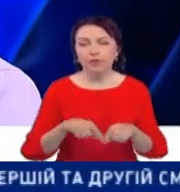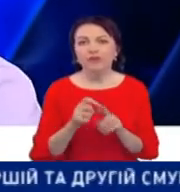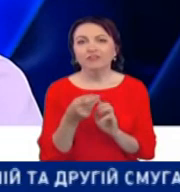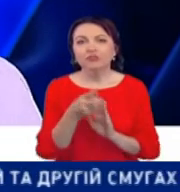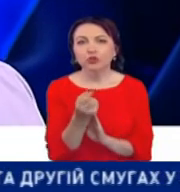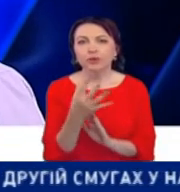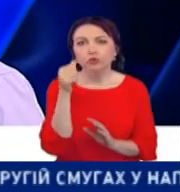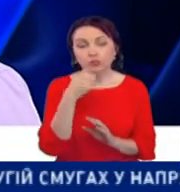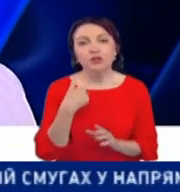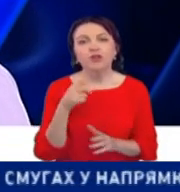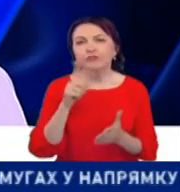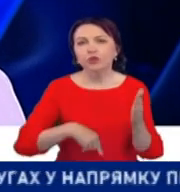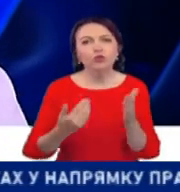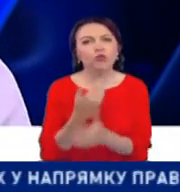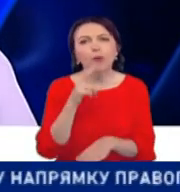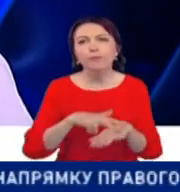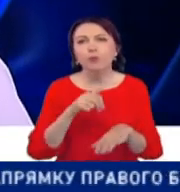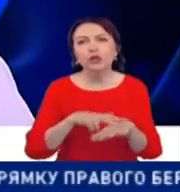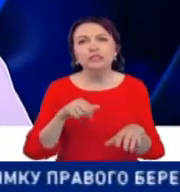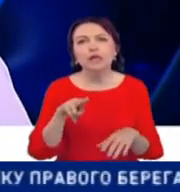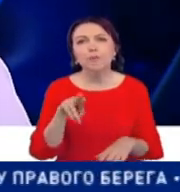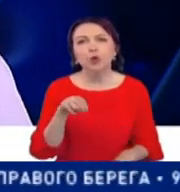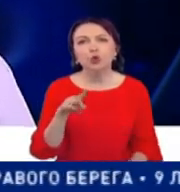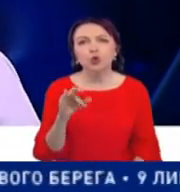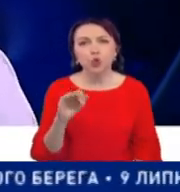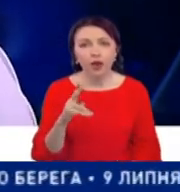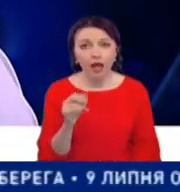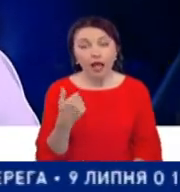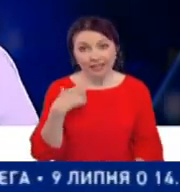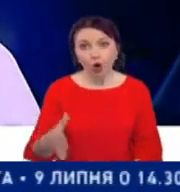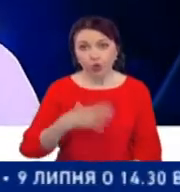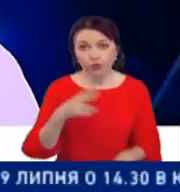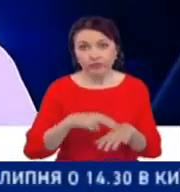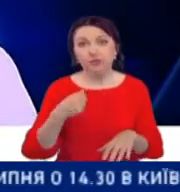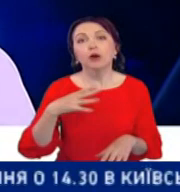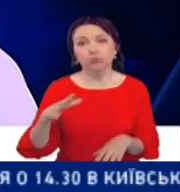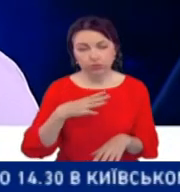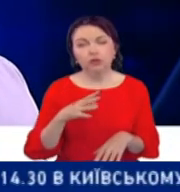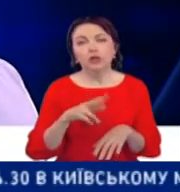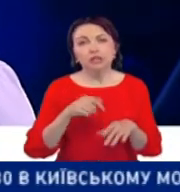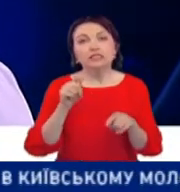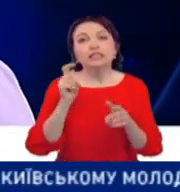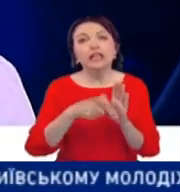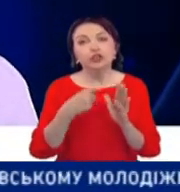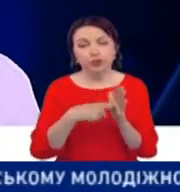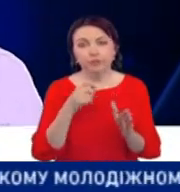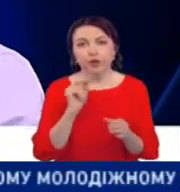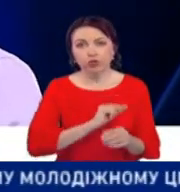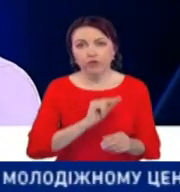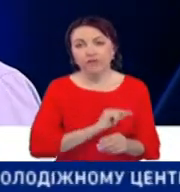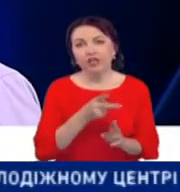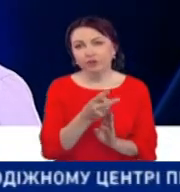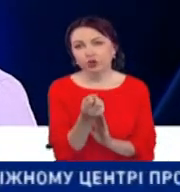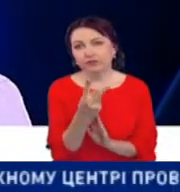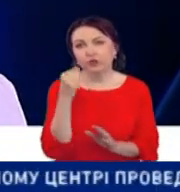я дуже вірив в нову патрульну поліцію. Дуже вірив. Я колишній поліцейський, я ще в міліції, старою слідчим працював, там, в